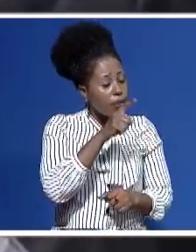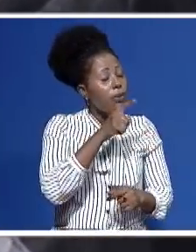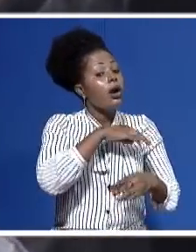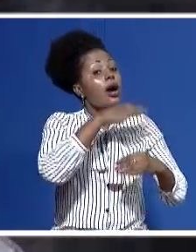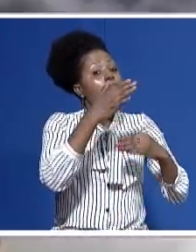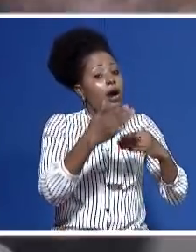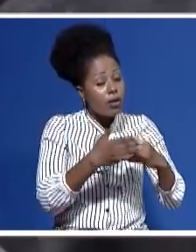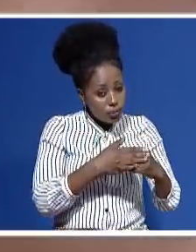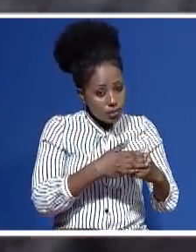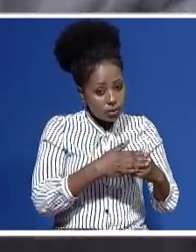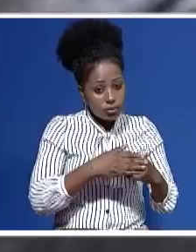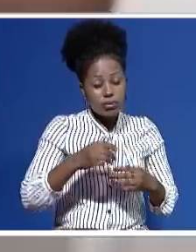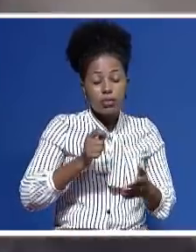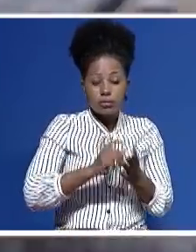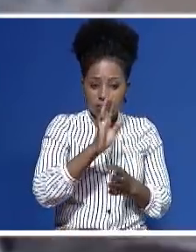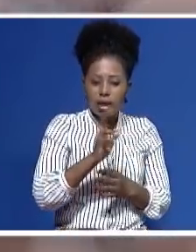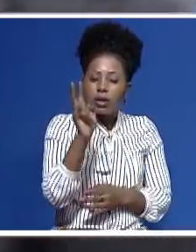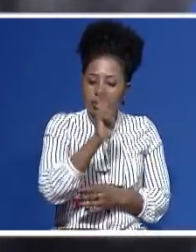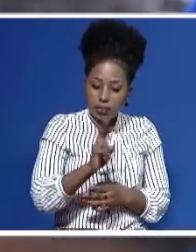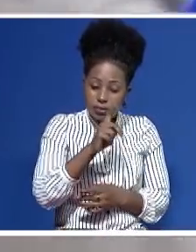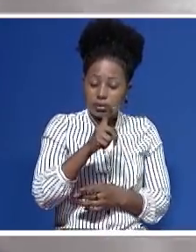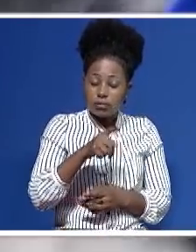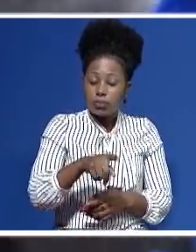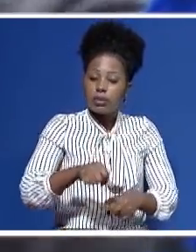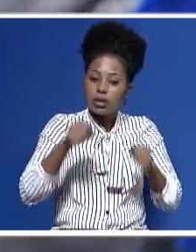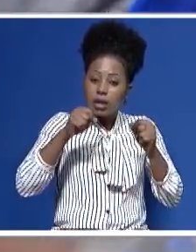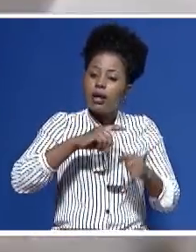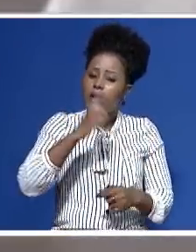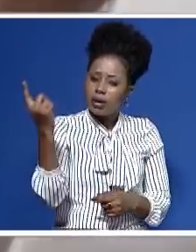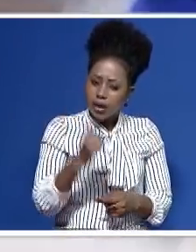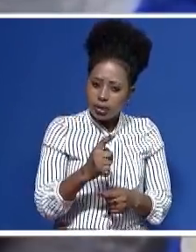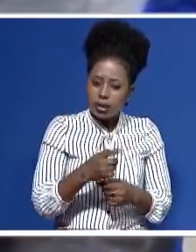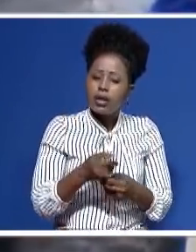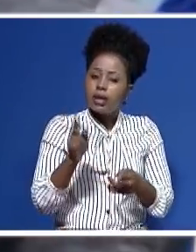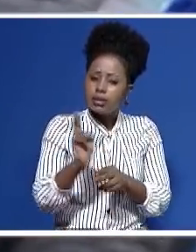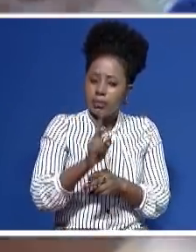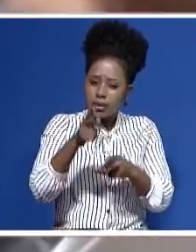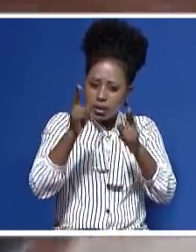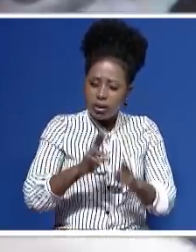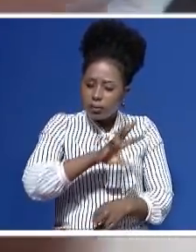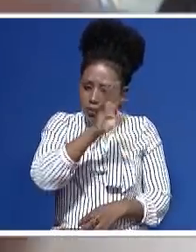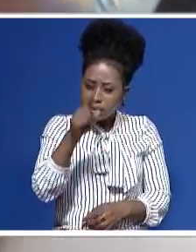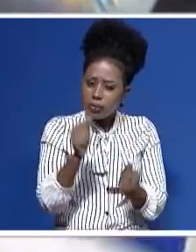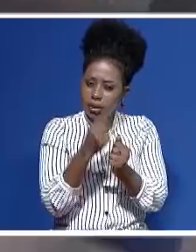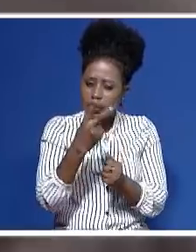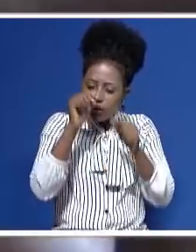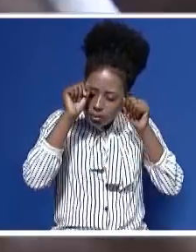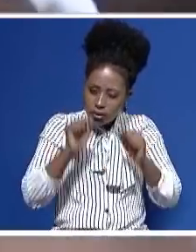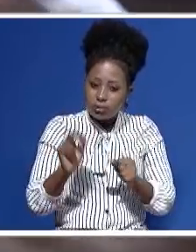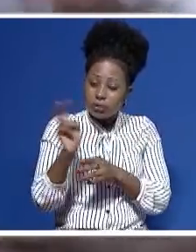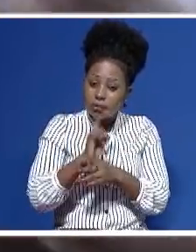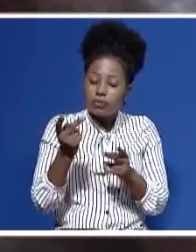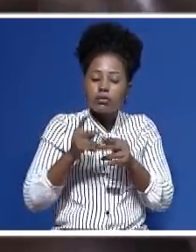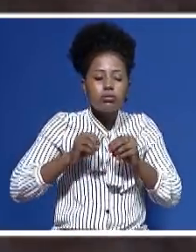kwa mfugale. Tafuta TANROAD manager hapa. Aje asimamie daraja. Nao maengineer wote 12 lazima wasimamiwe